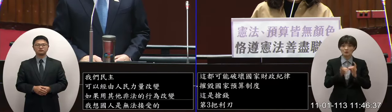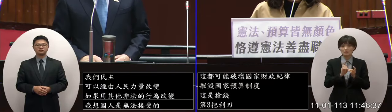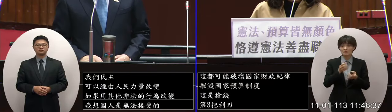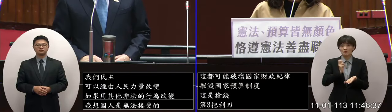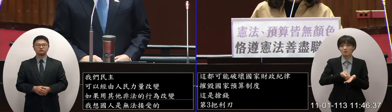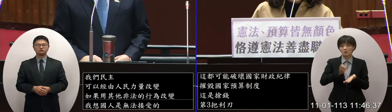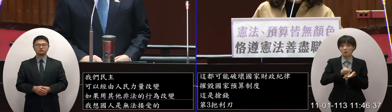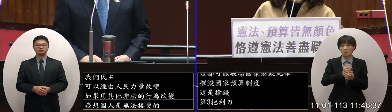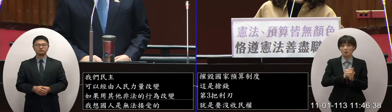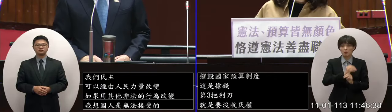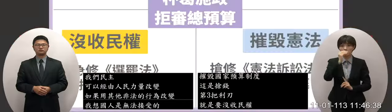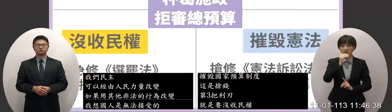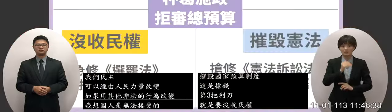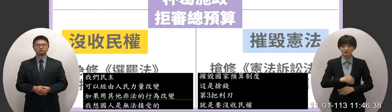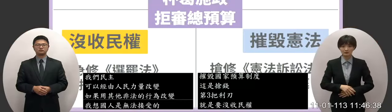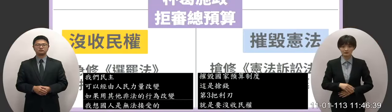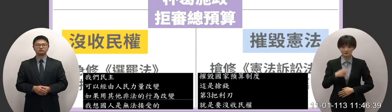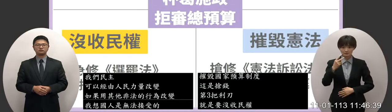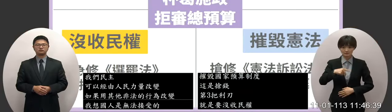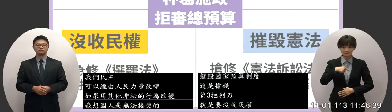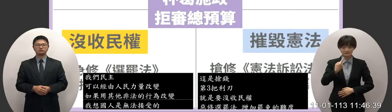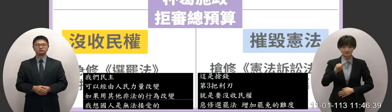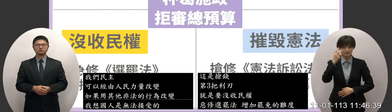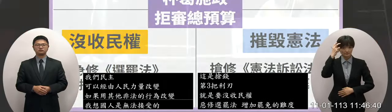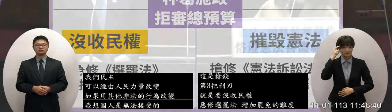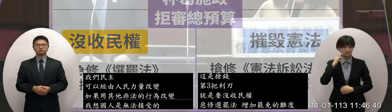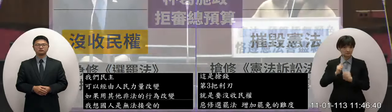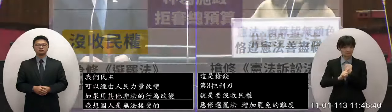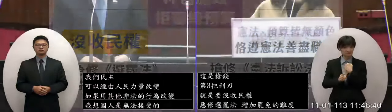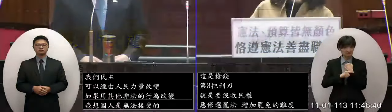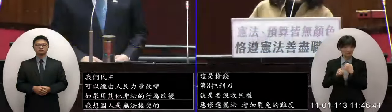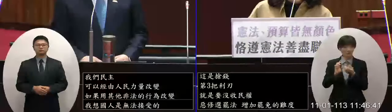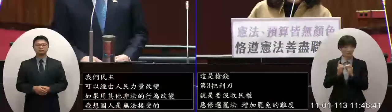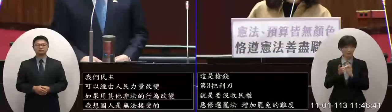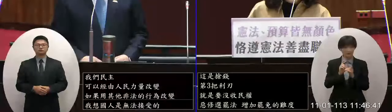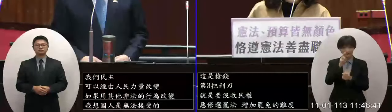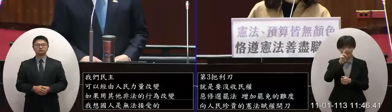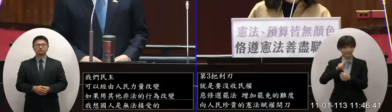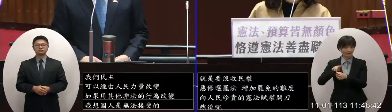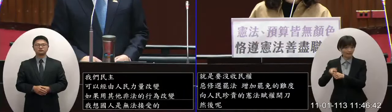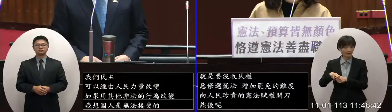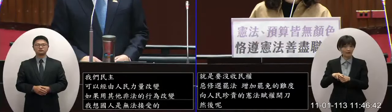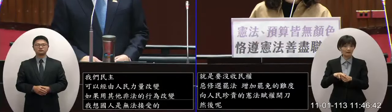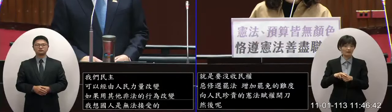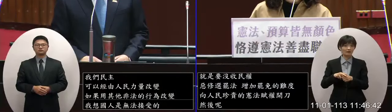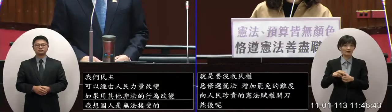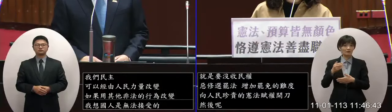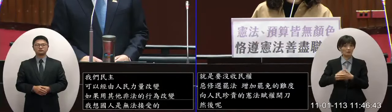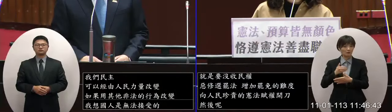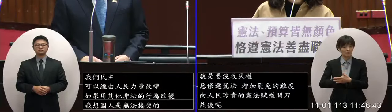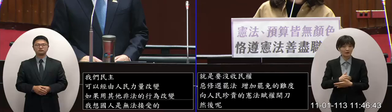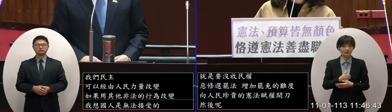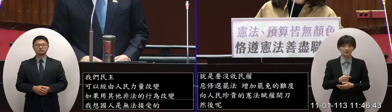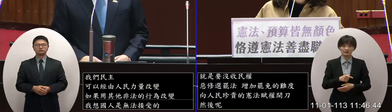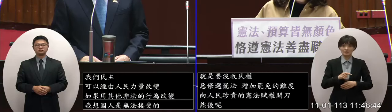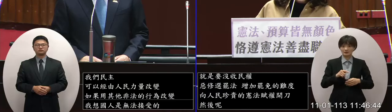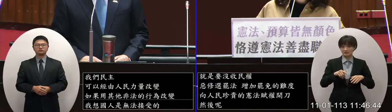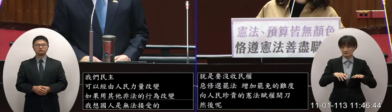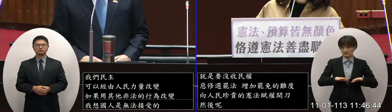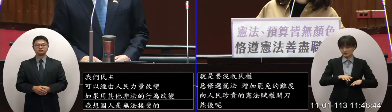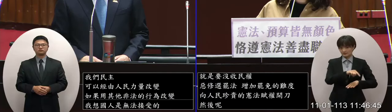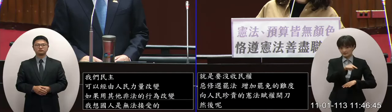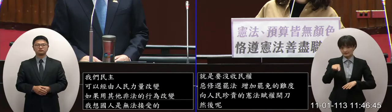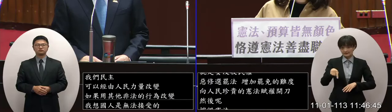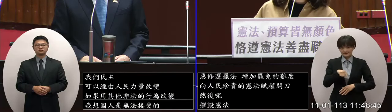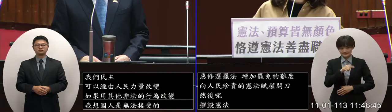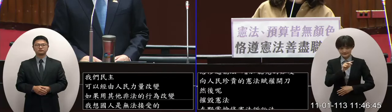呢，摧毁宪法，在野党抢修宪法诉讼法，我非常遗憾地说，